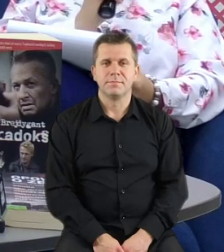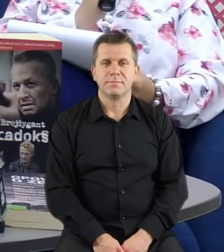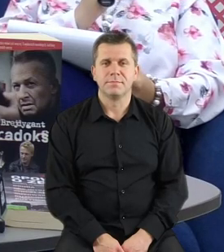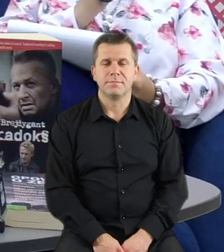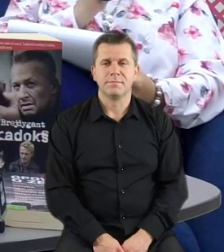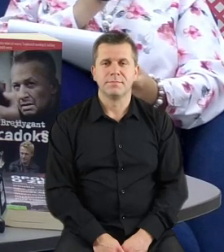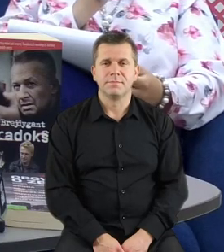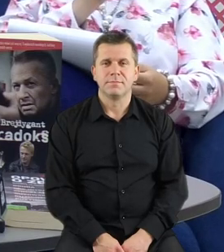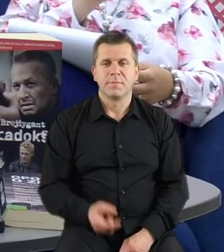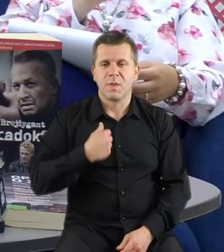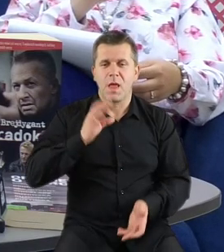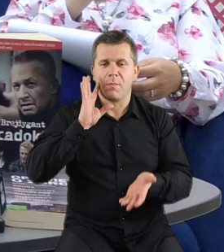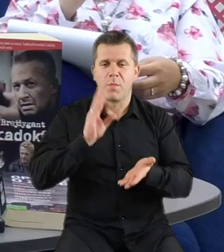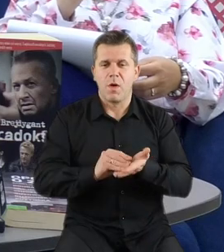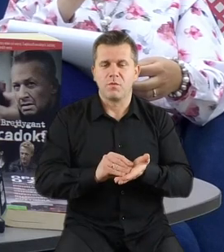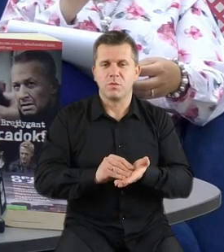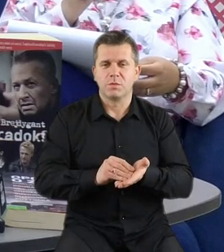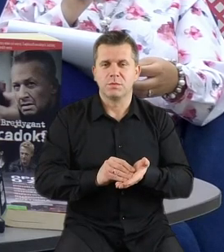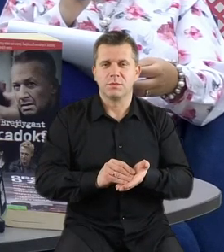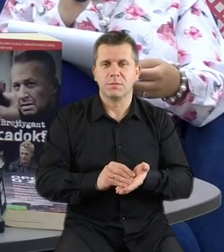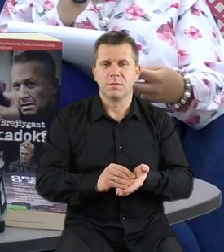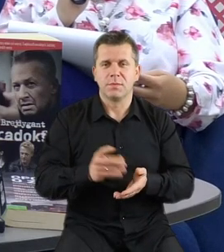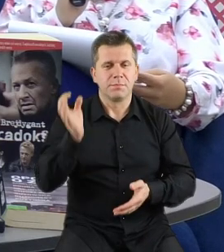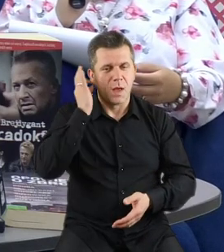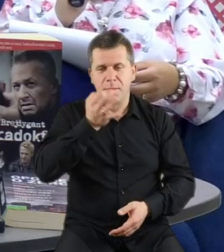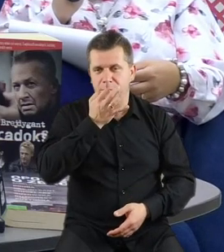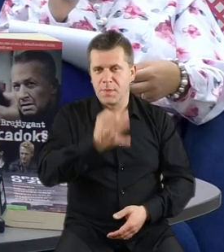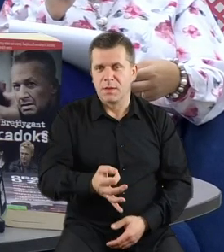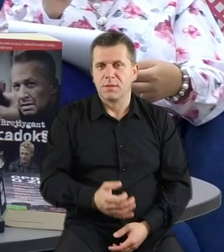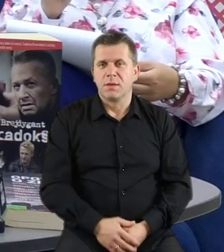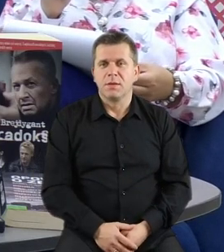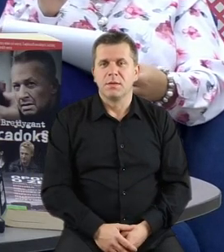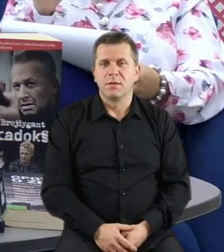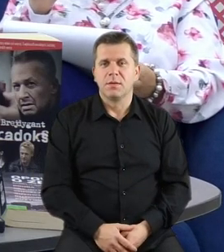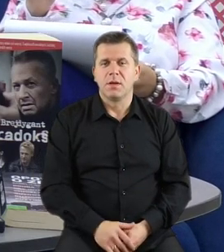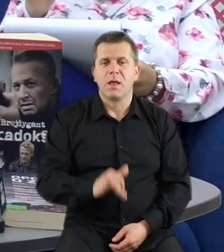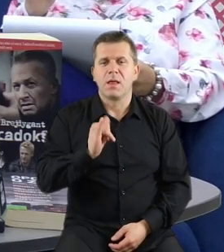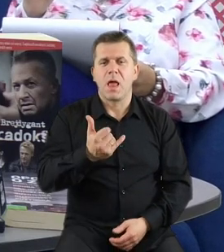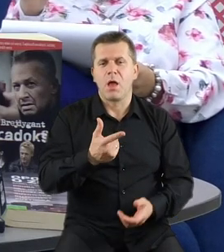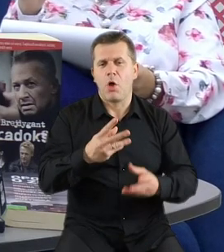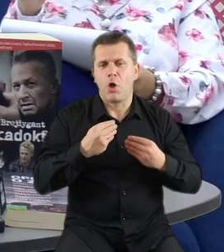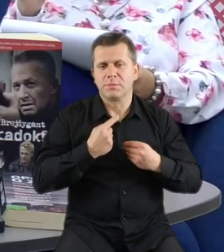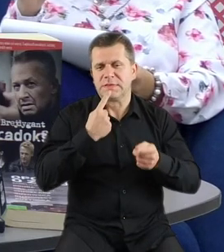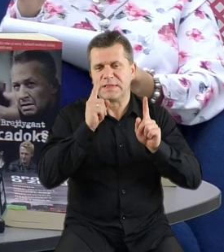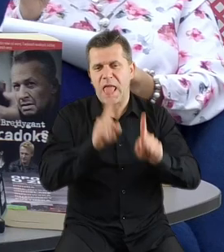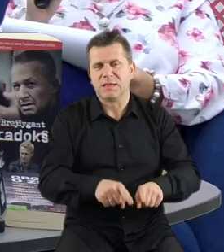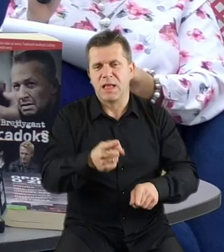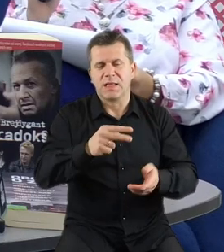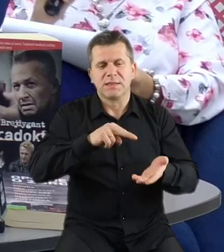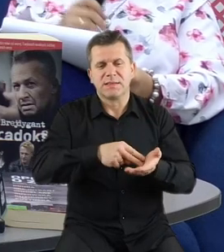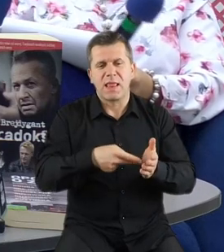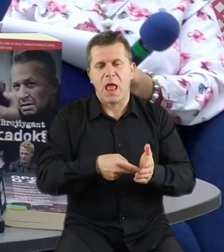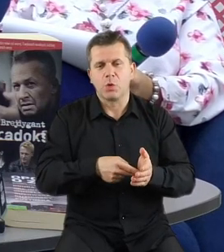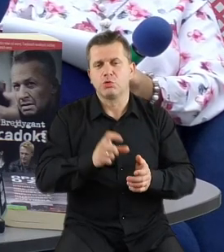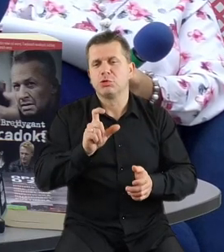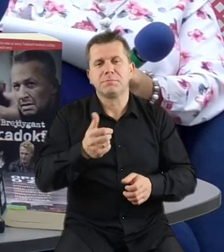Bardzo. Ja powtórzę tak. dla nagrania. Pani pyta o to, jak to jest dostać zlecenie na scenariusz. I czym jest